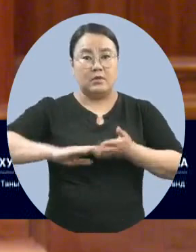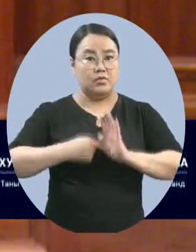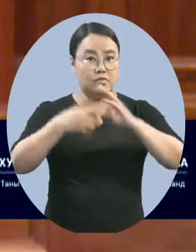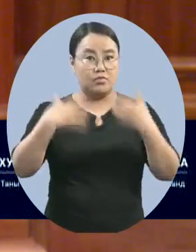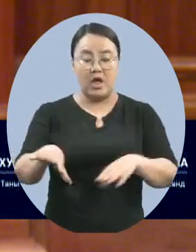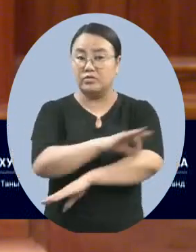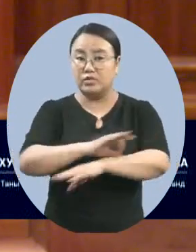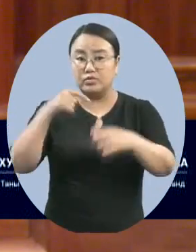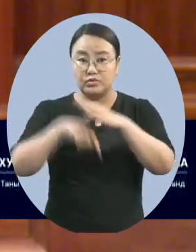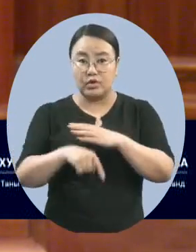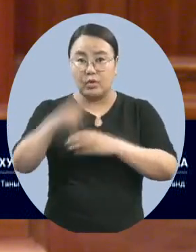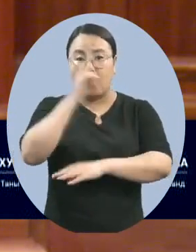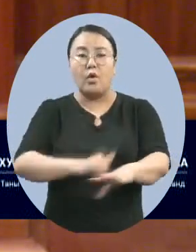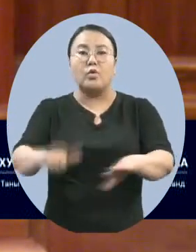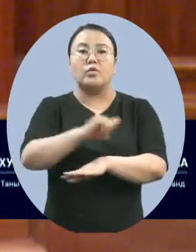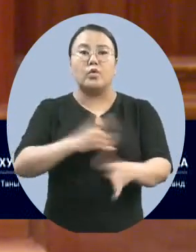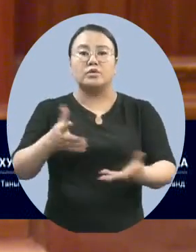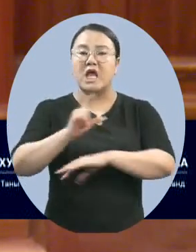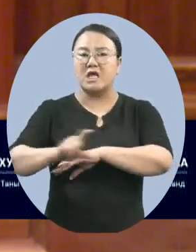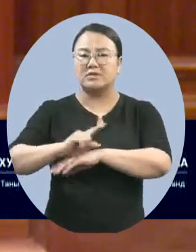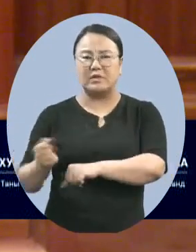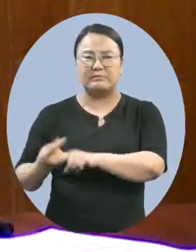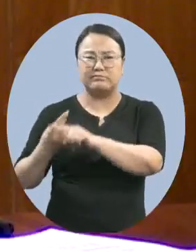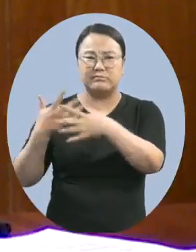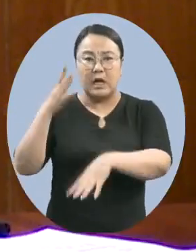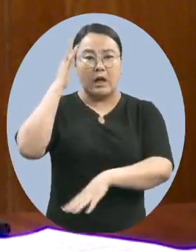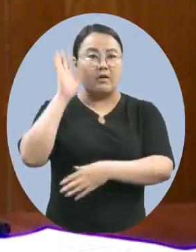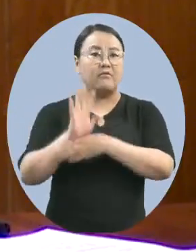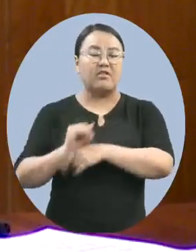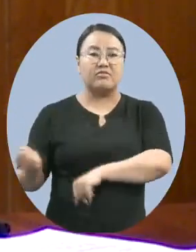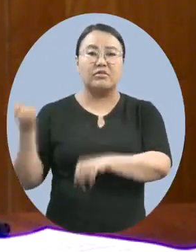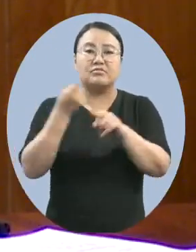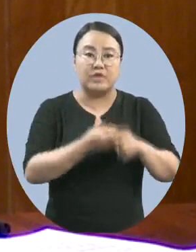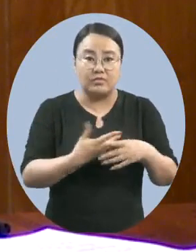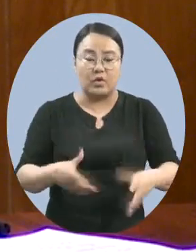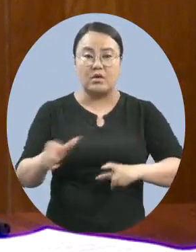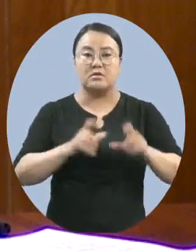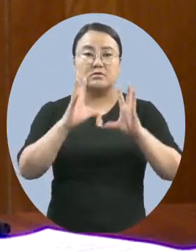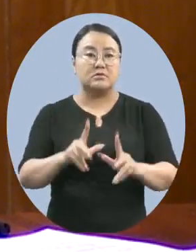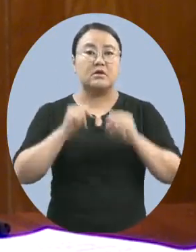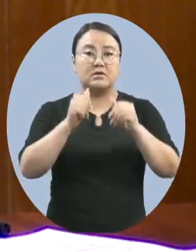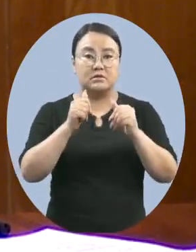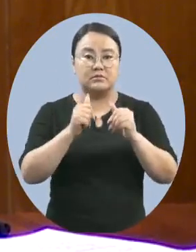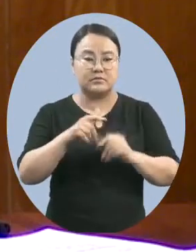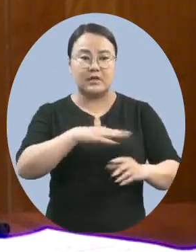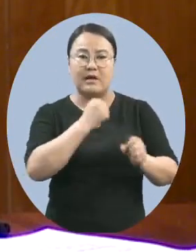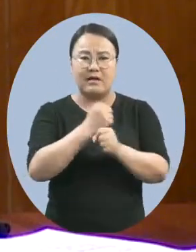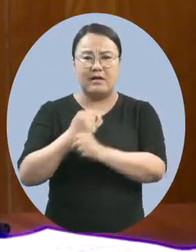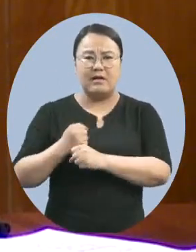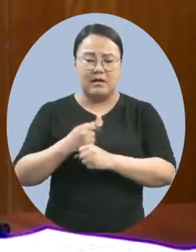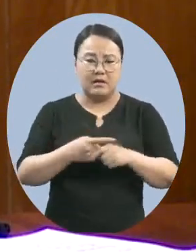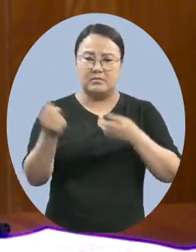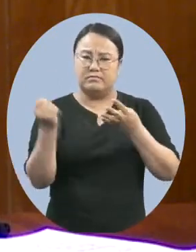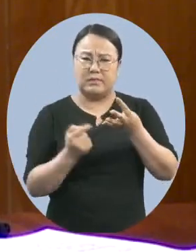Төсөл тусгаснаар Монгол улсын засгийн газраас экспортыг эрчимжүүлж, гадаад валютын нөөцийг нэмэгдүүлэх, эдийн засгийг сэргийхэд чиглэсэн арга хэмжээг